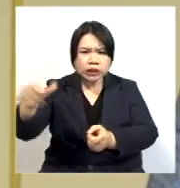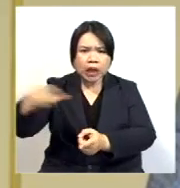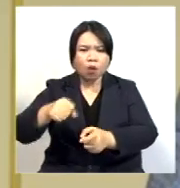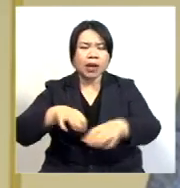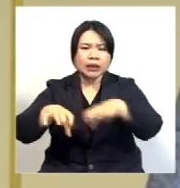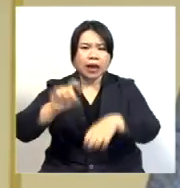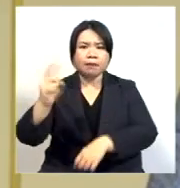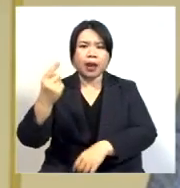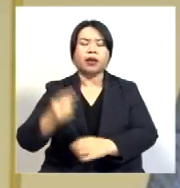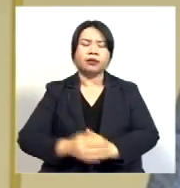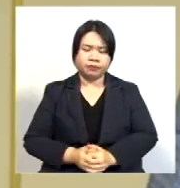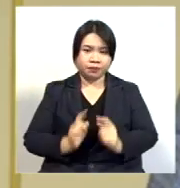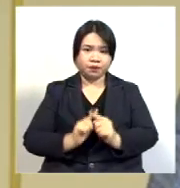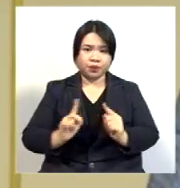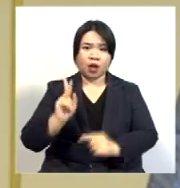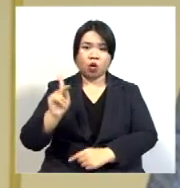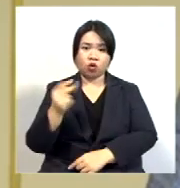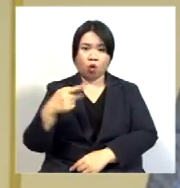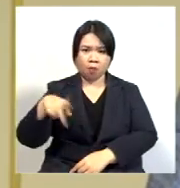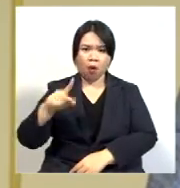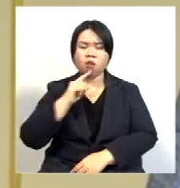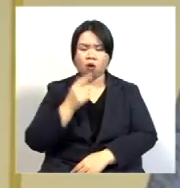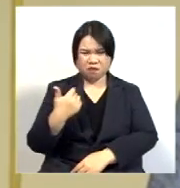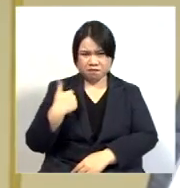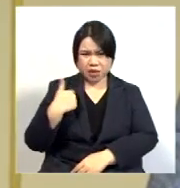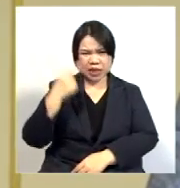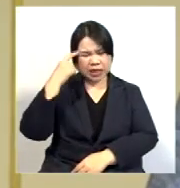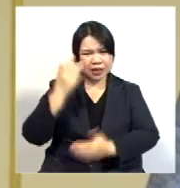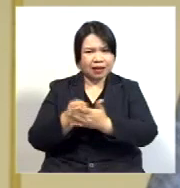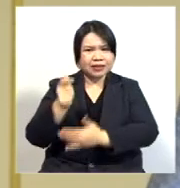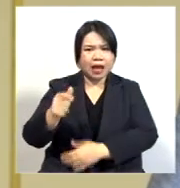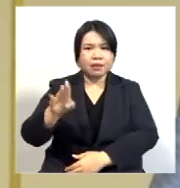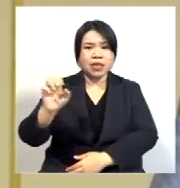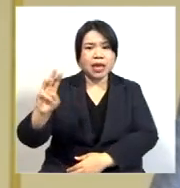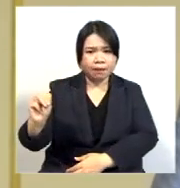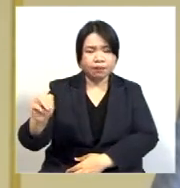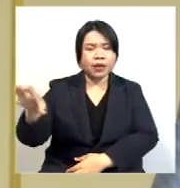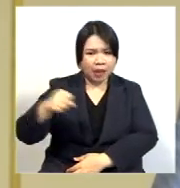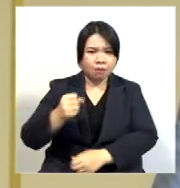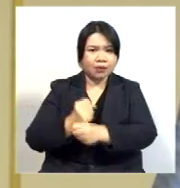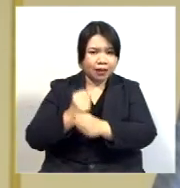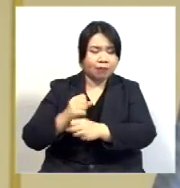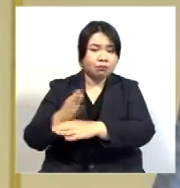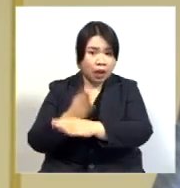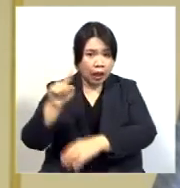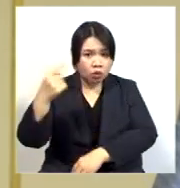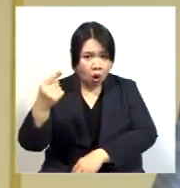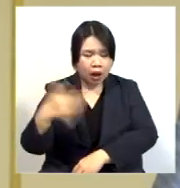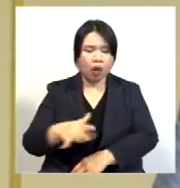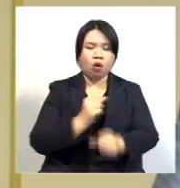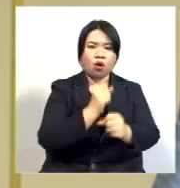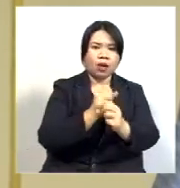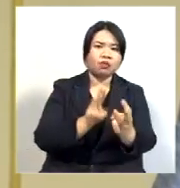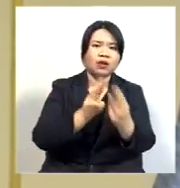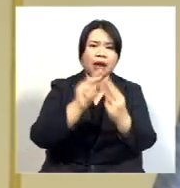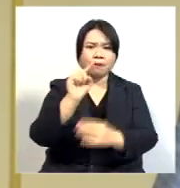หารใหม่แม้ว่าทางกทพ.จะมีแนวคิดที่จะจ้าง BEM มารับบริหารก่อนที่จะเจรจาสัญญา